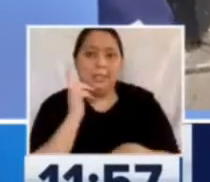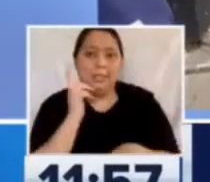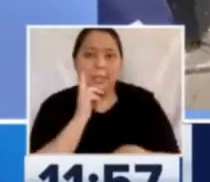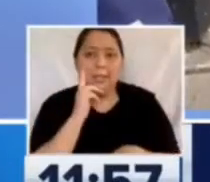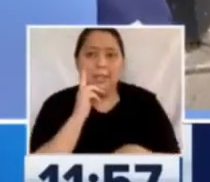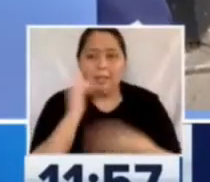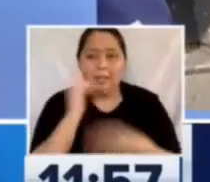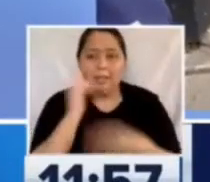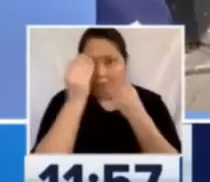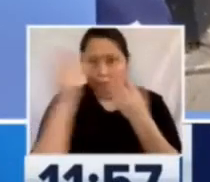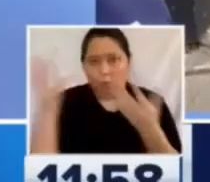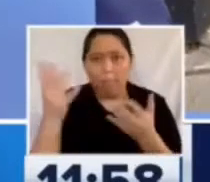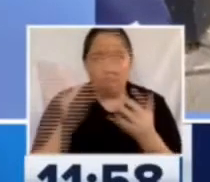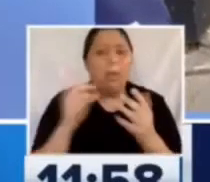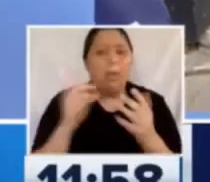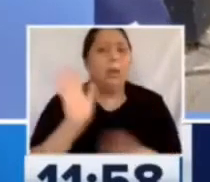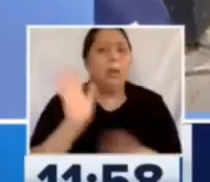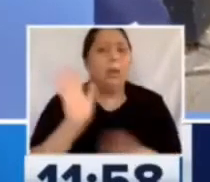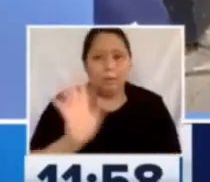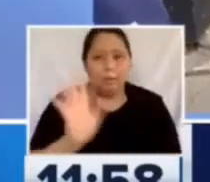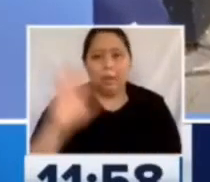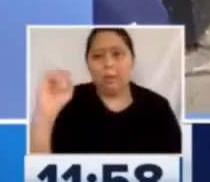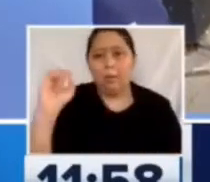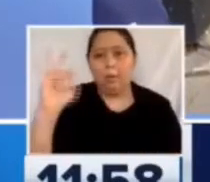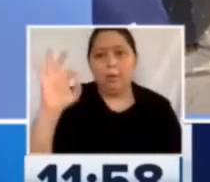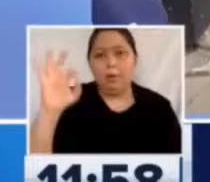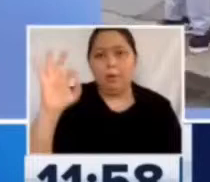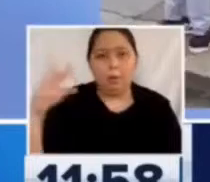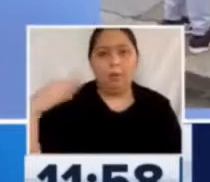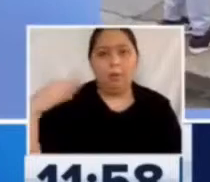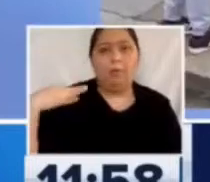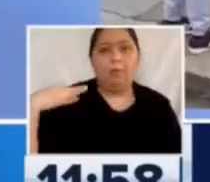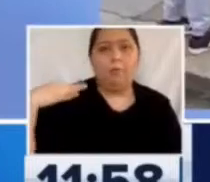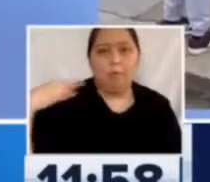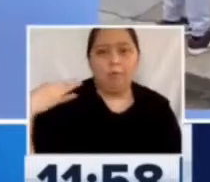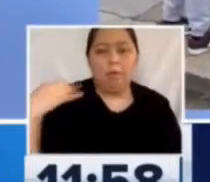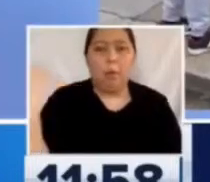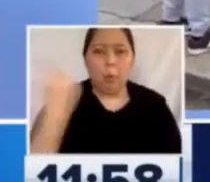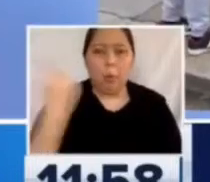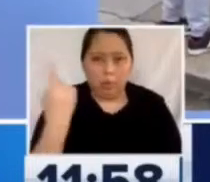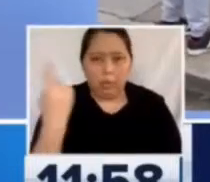Salamat doon, Colonel. And about naman sa